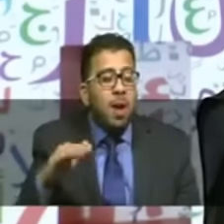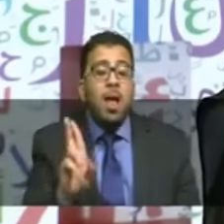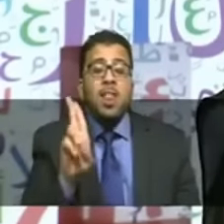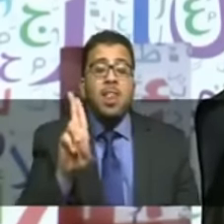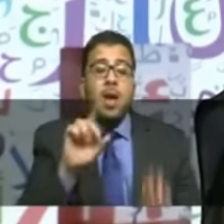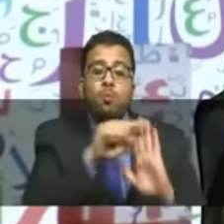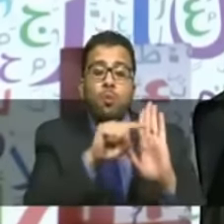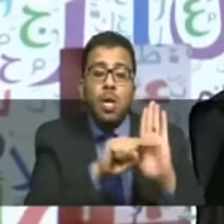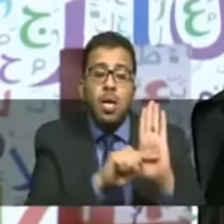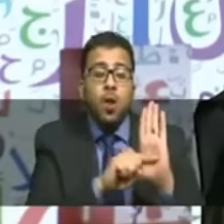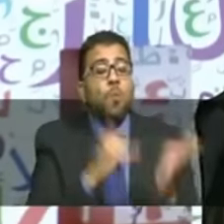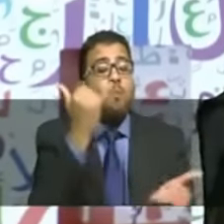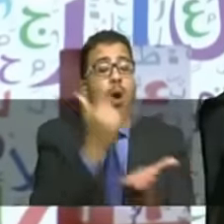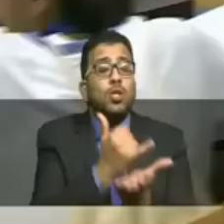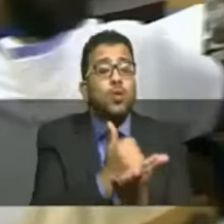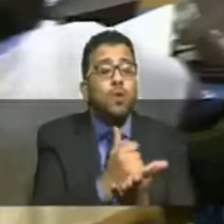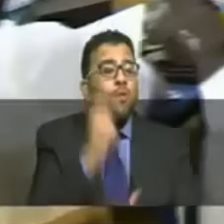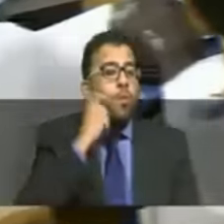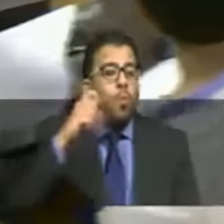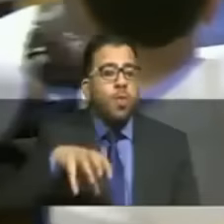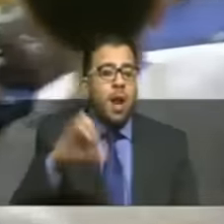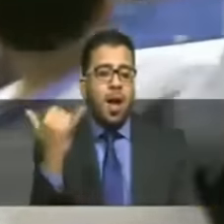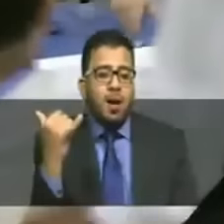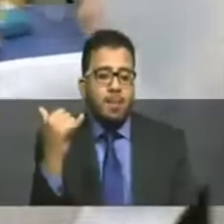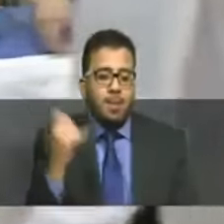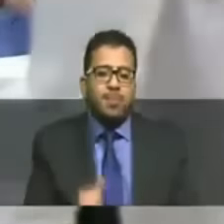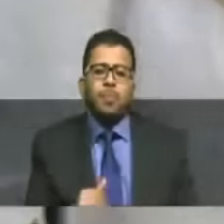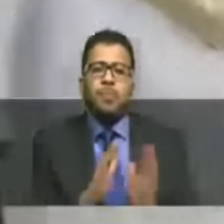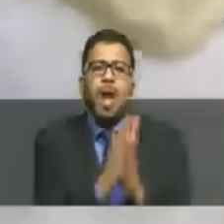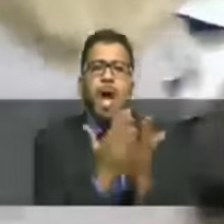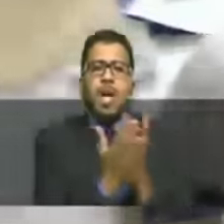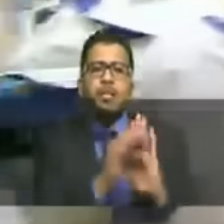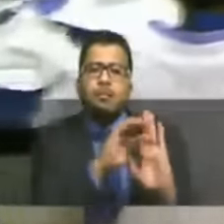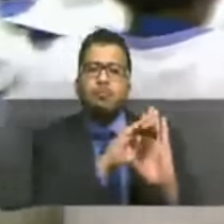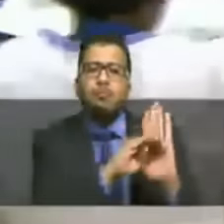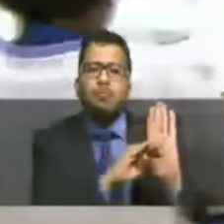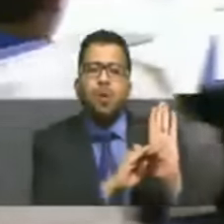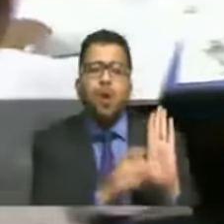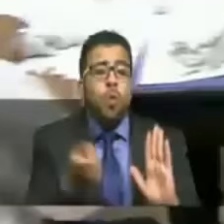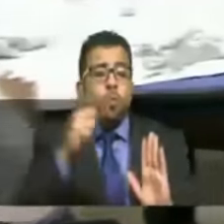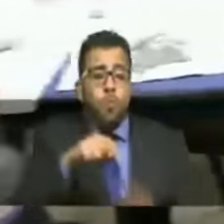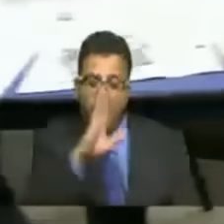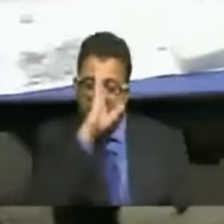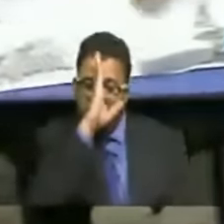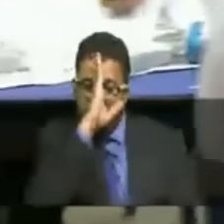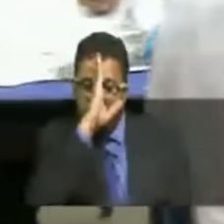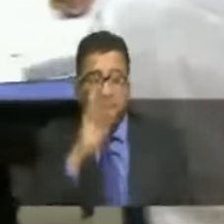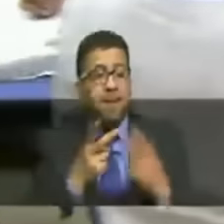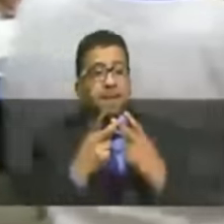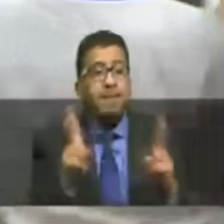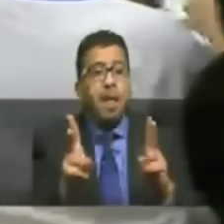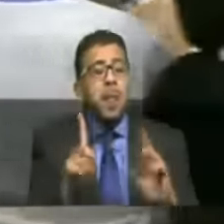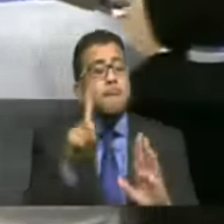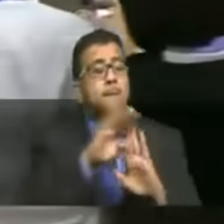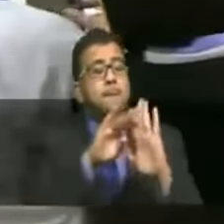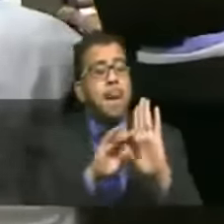وتوصياتهم لمسؤولين في الوطن العربي. أجندة الملتقى الذي سينطلق غدا الاثنين حافلة